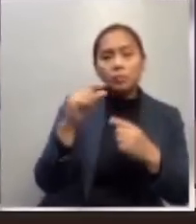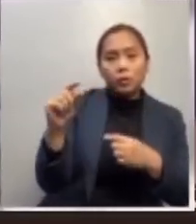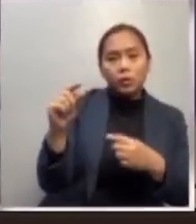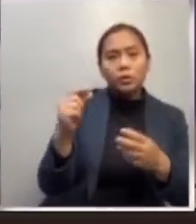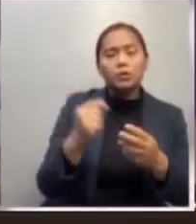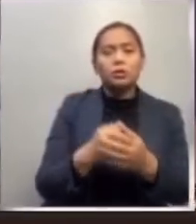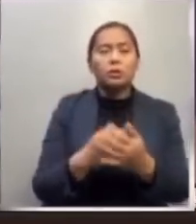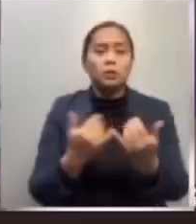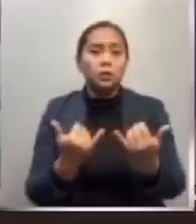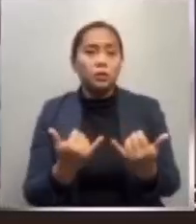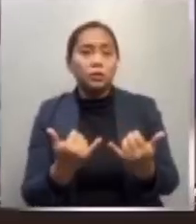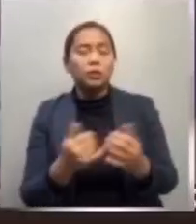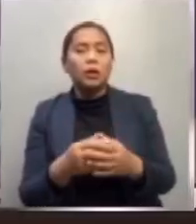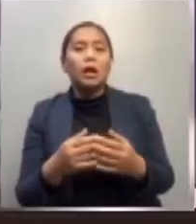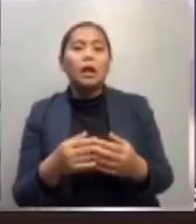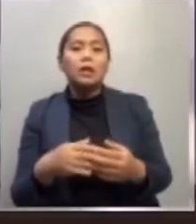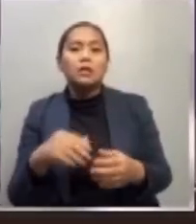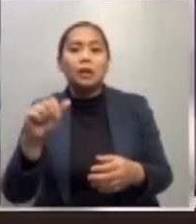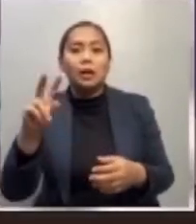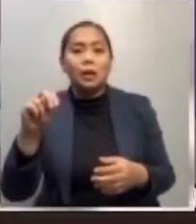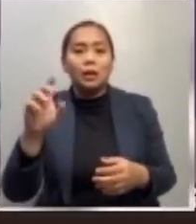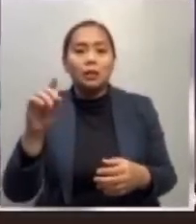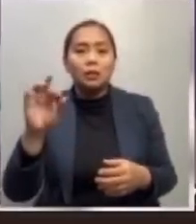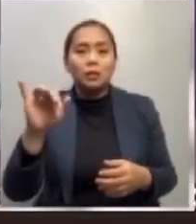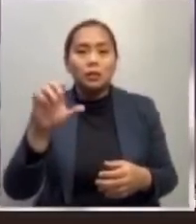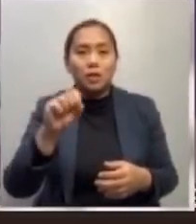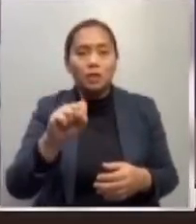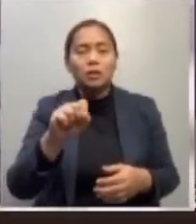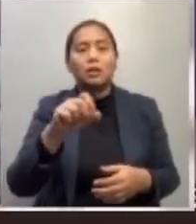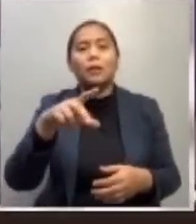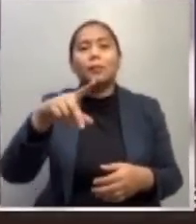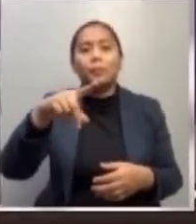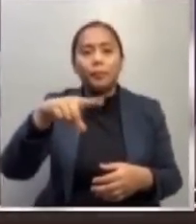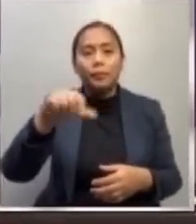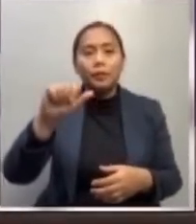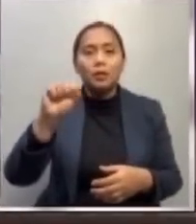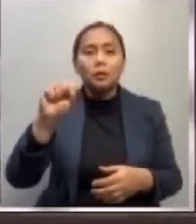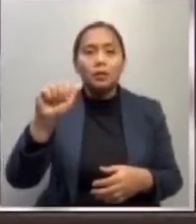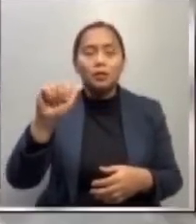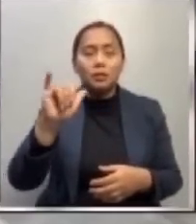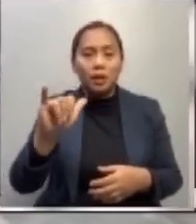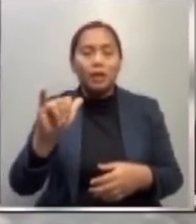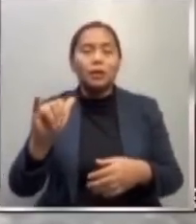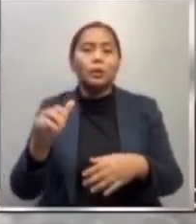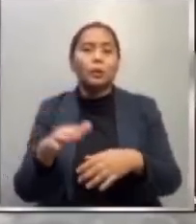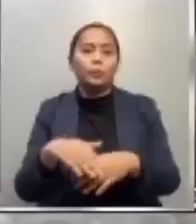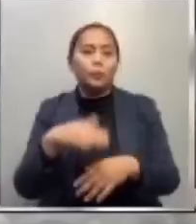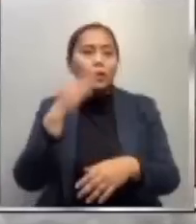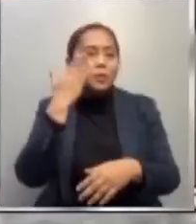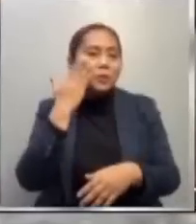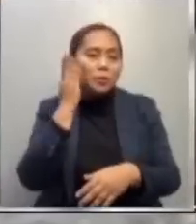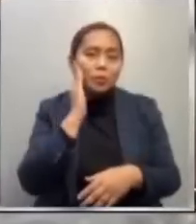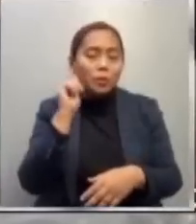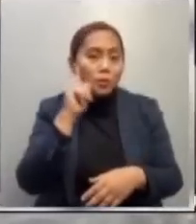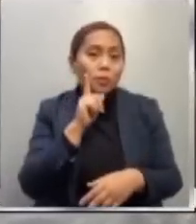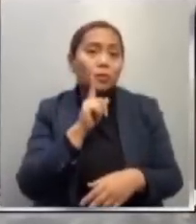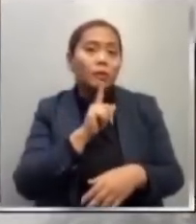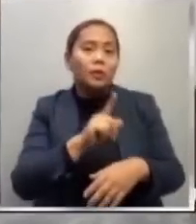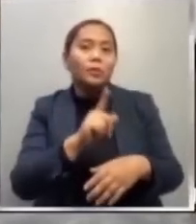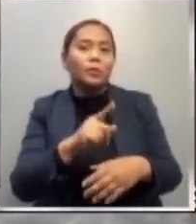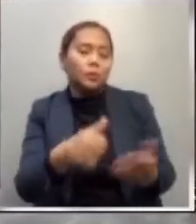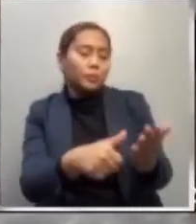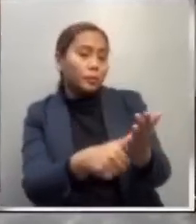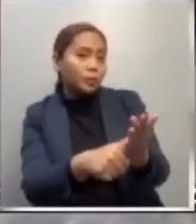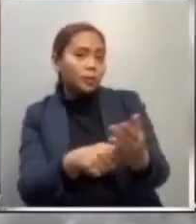sa Andres Bonifacio Elementary School sa Pasay City na nansaksihan ni COMELEC Chair Sy Damen Pangarungan. Ayon naman